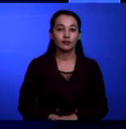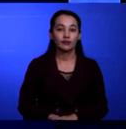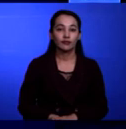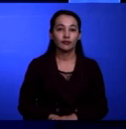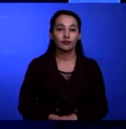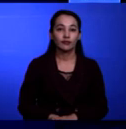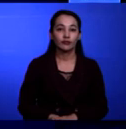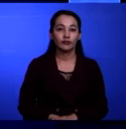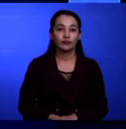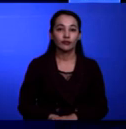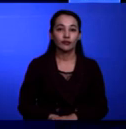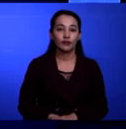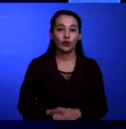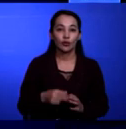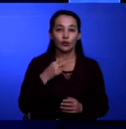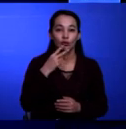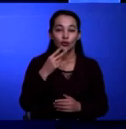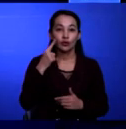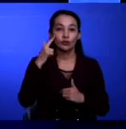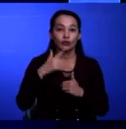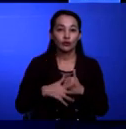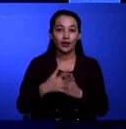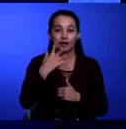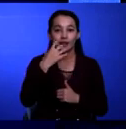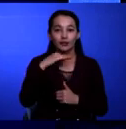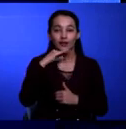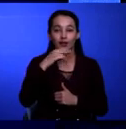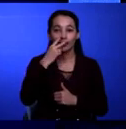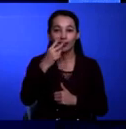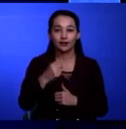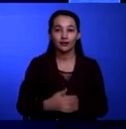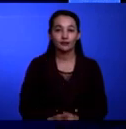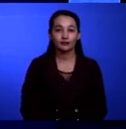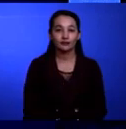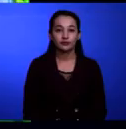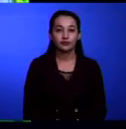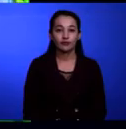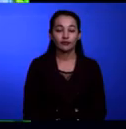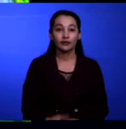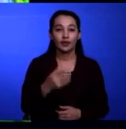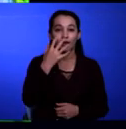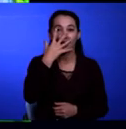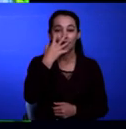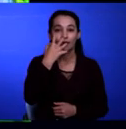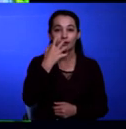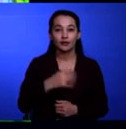Berilishi sizga tushunarlimi? Unda rasmga qaraymiz. Ushbu rasmda